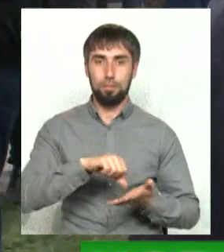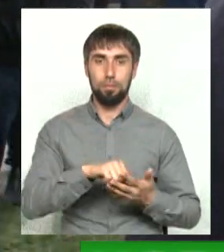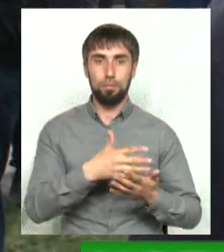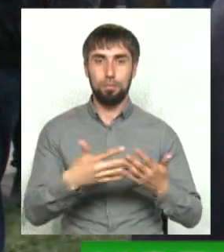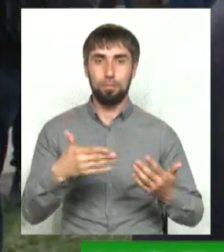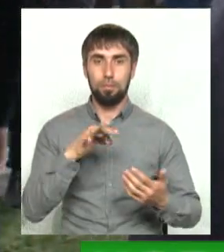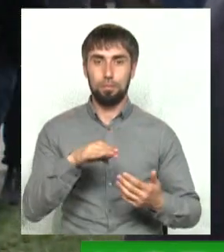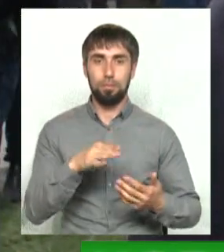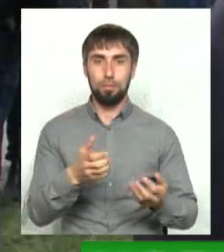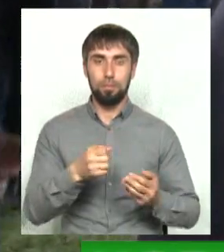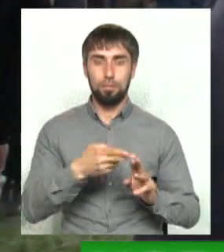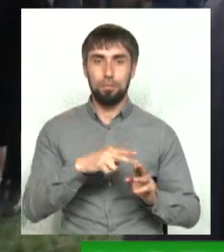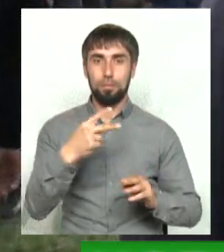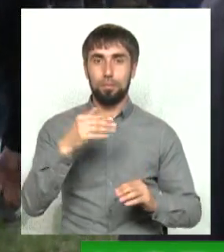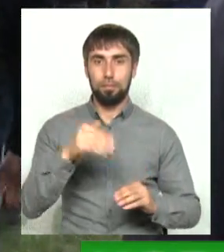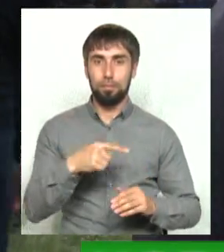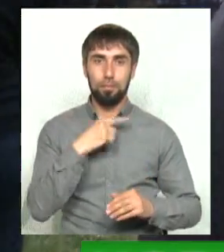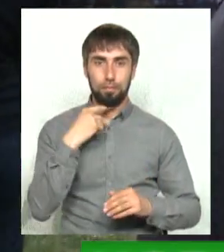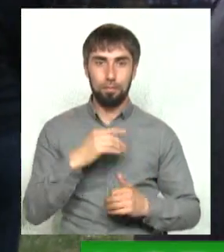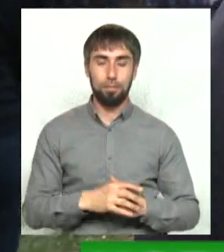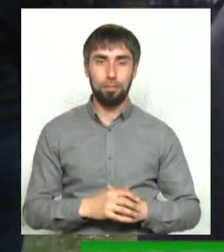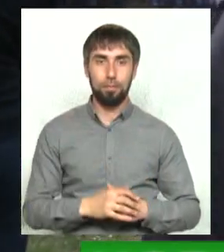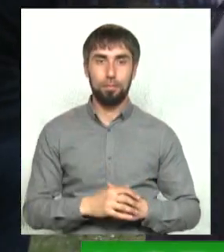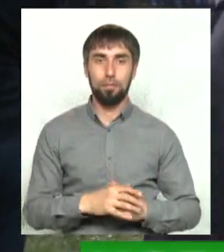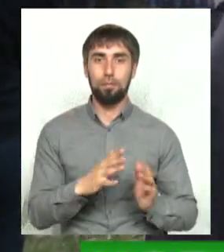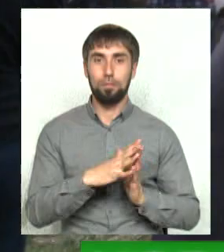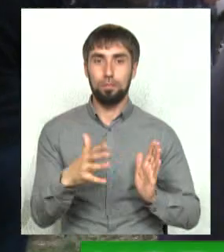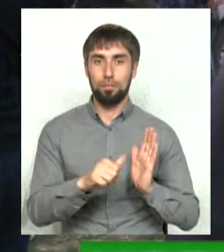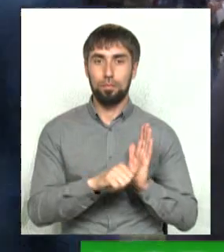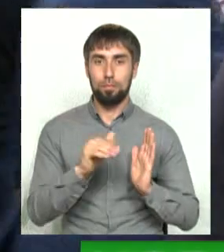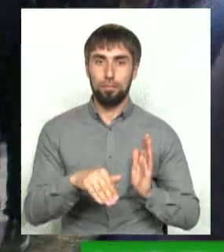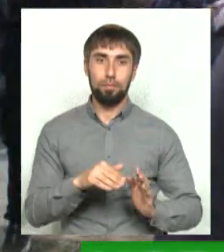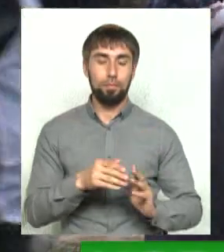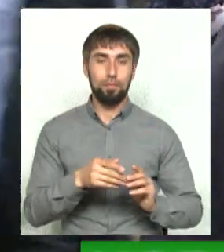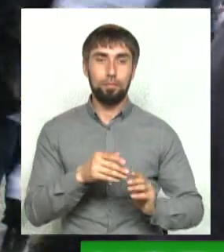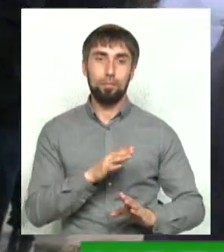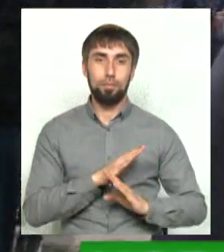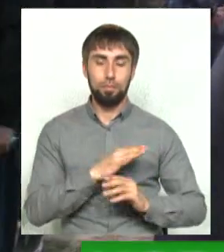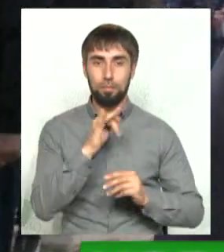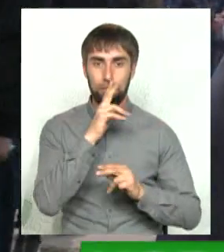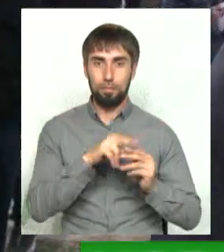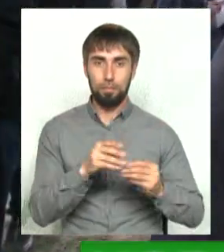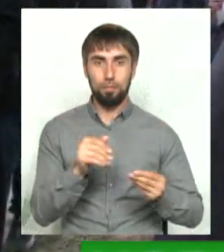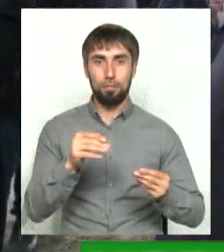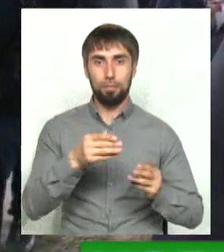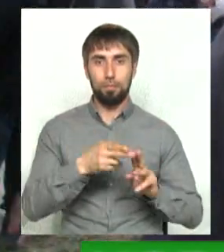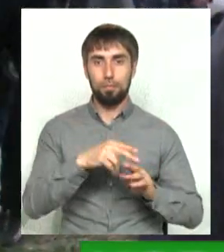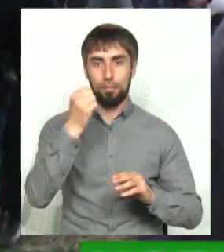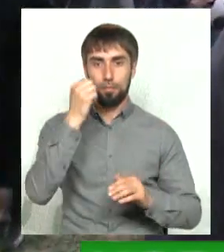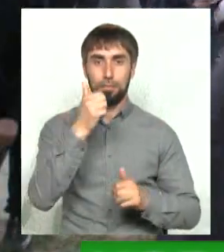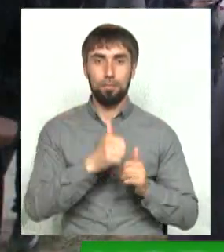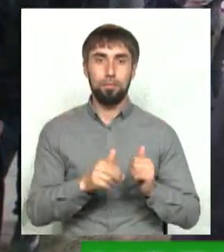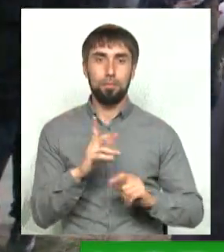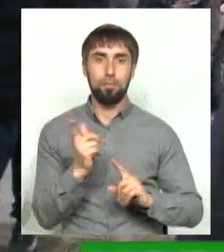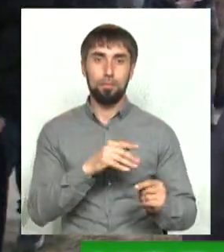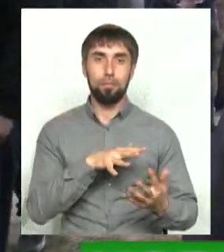фронтах принимало больше 20 тысяч наших соотечественников. Больше 6 тысяч из них, к сожалению, не вернулось. И вот в память о каждом ушедшем на